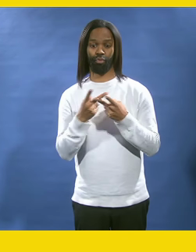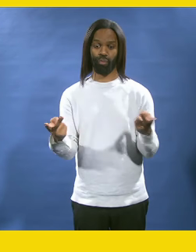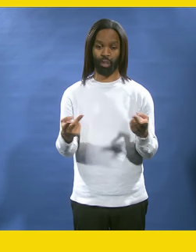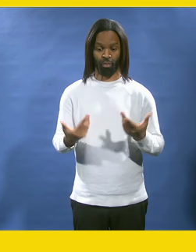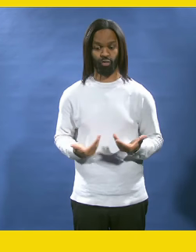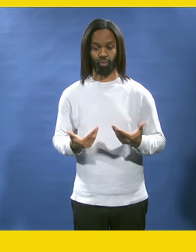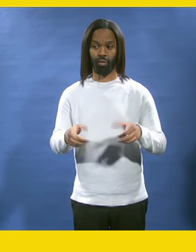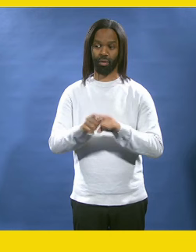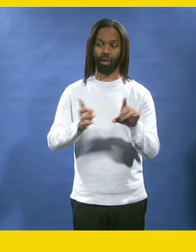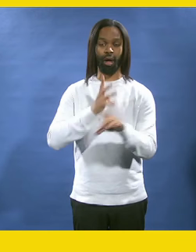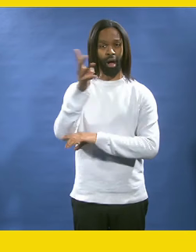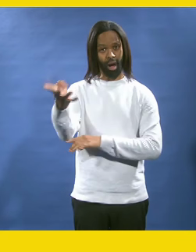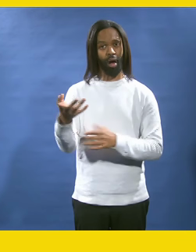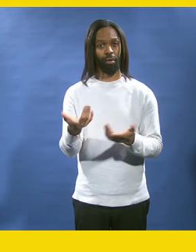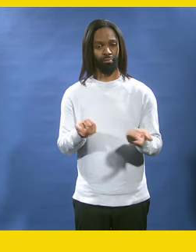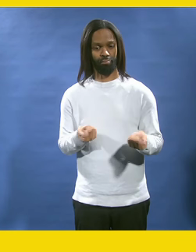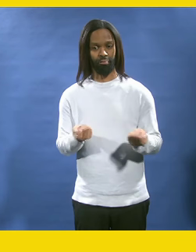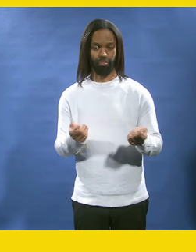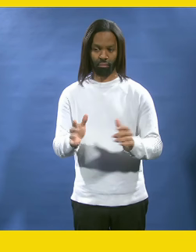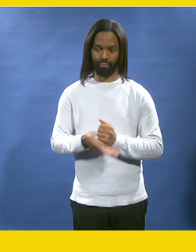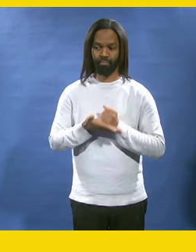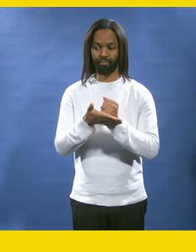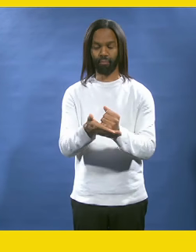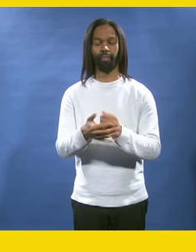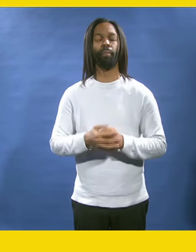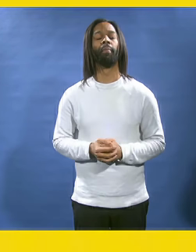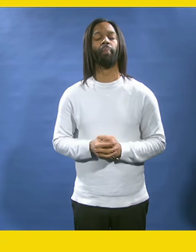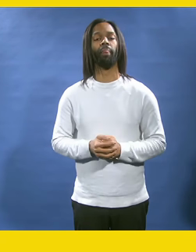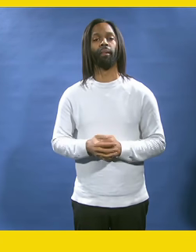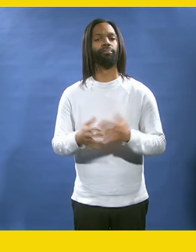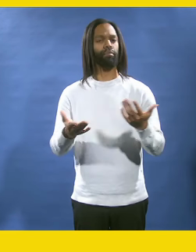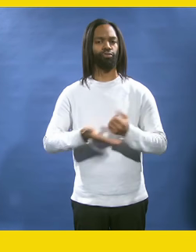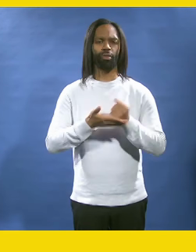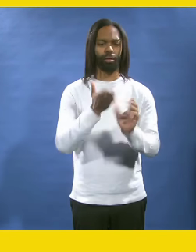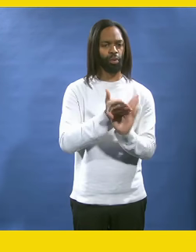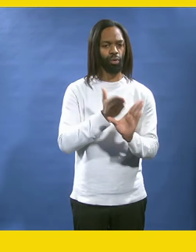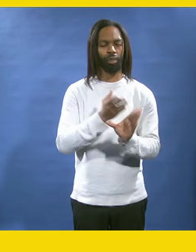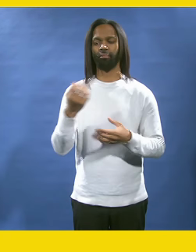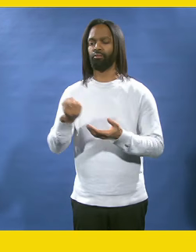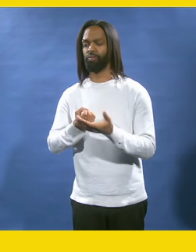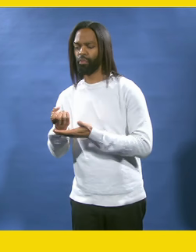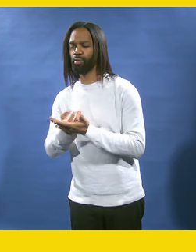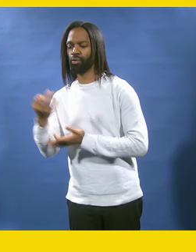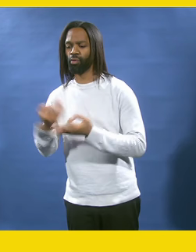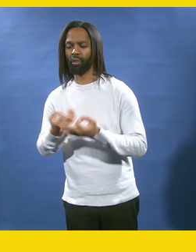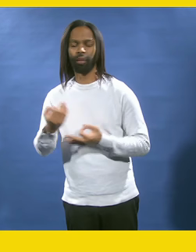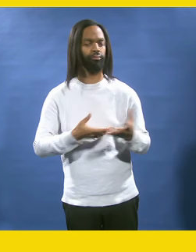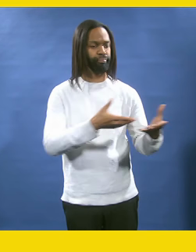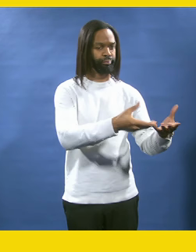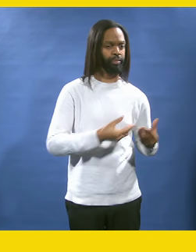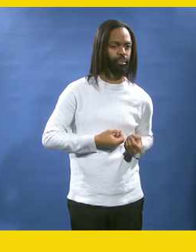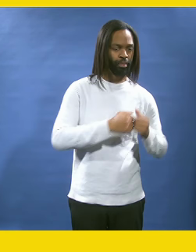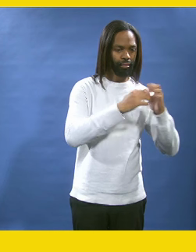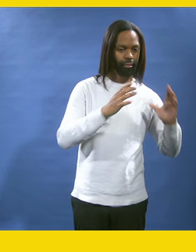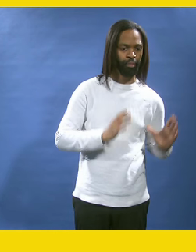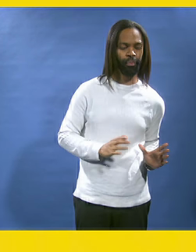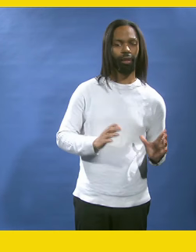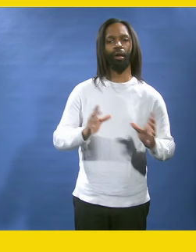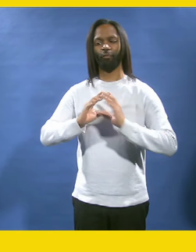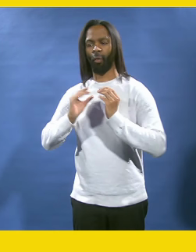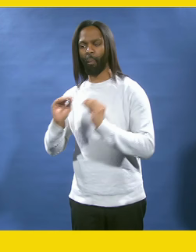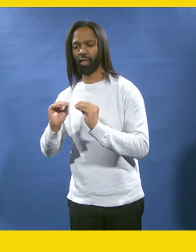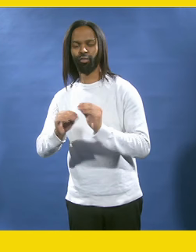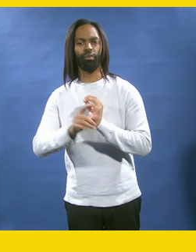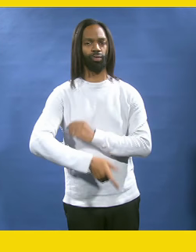venir. Nous accompagnons toute personne par le soutien psychologique, l'information juridique, l'hébergement, la formation, l'éducation. Nous